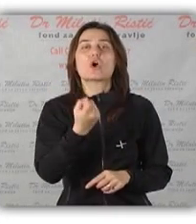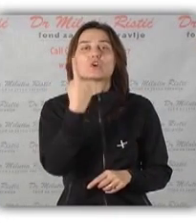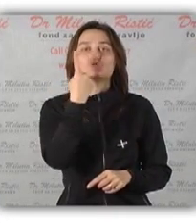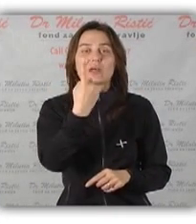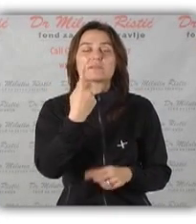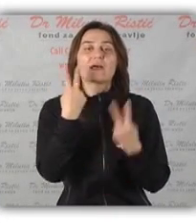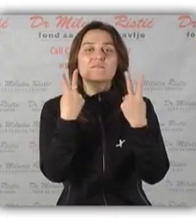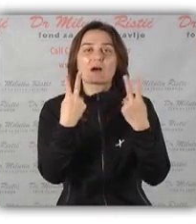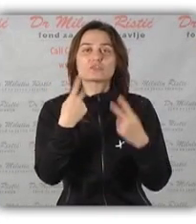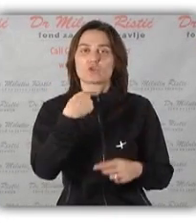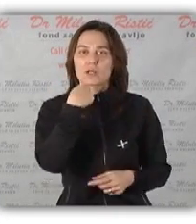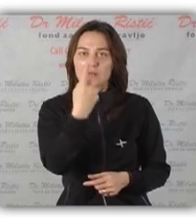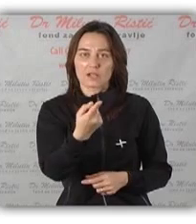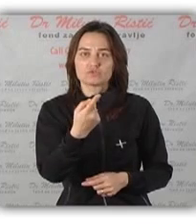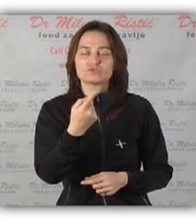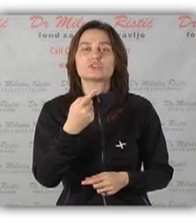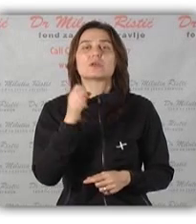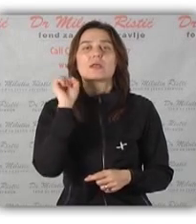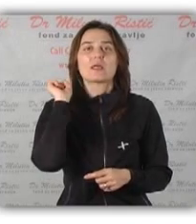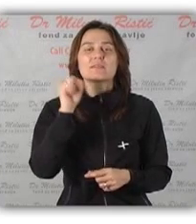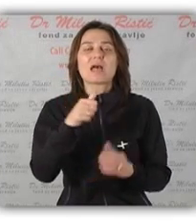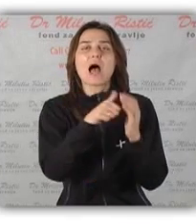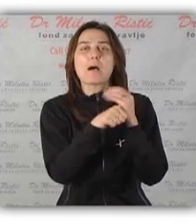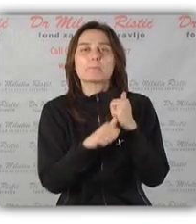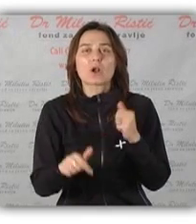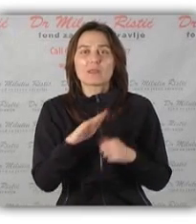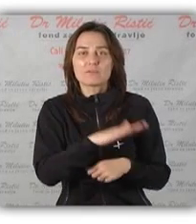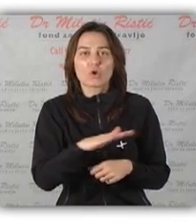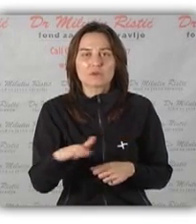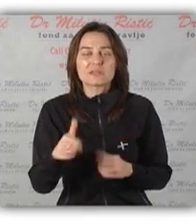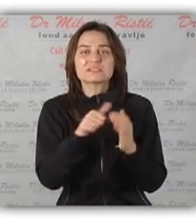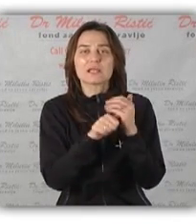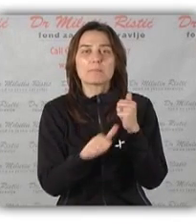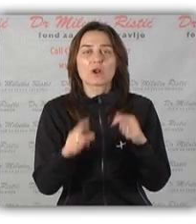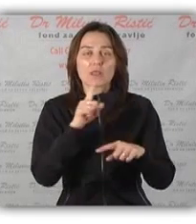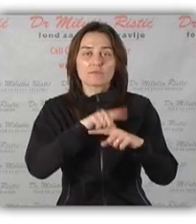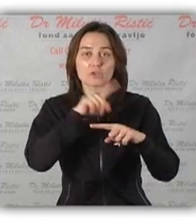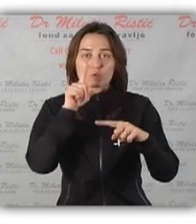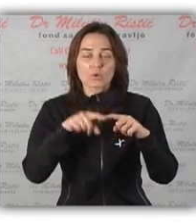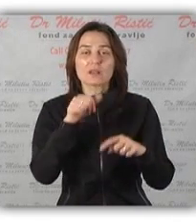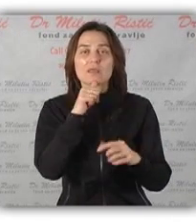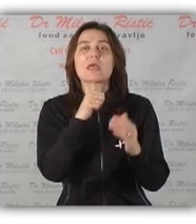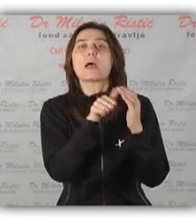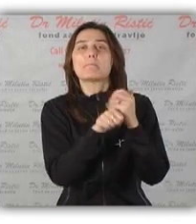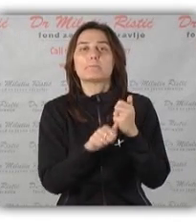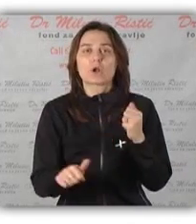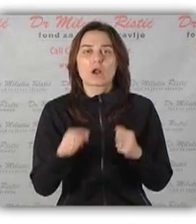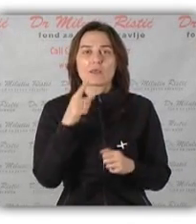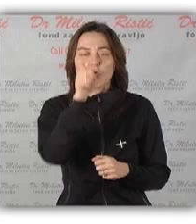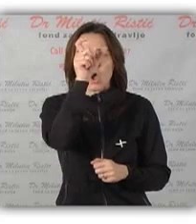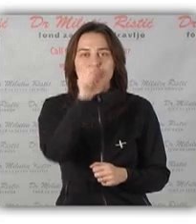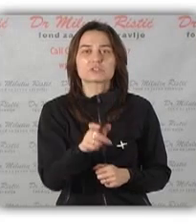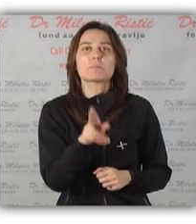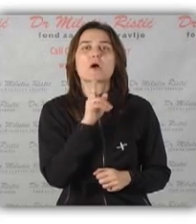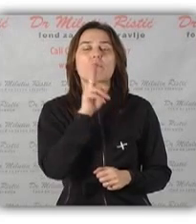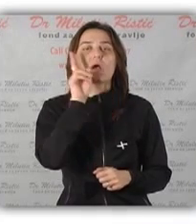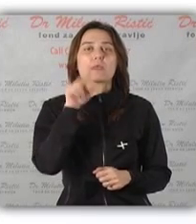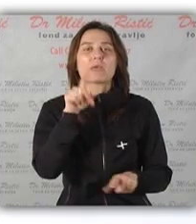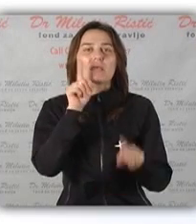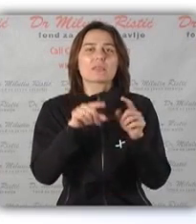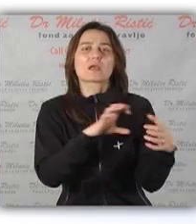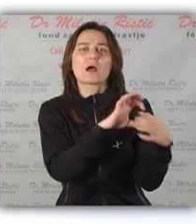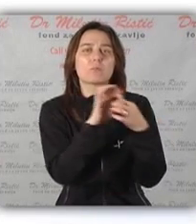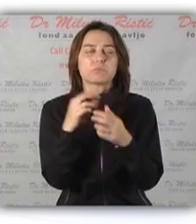pijemo. Još jednom je važno naglasiti da prolivi kod dece, prolivi kod trudnica i prolivi kod osoba